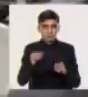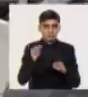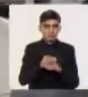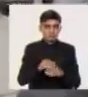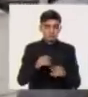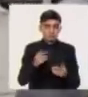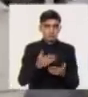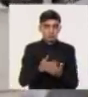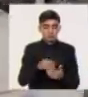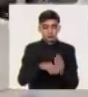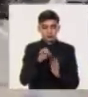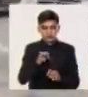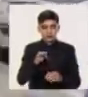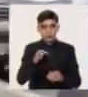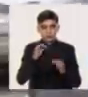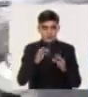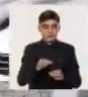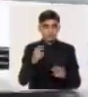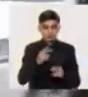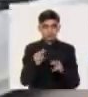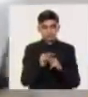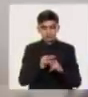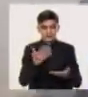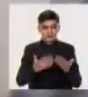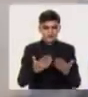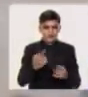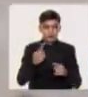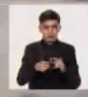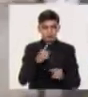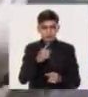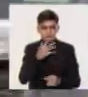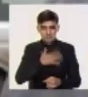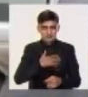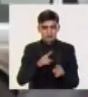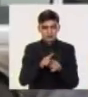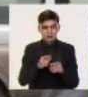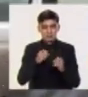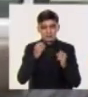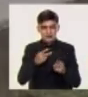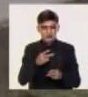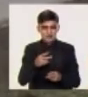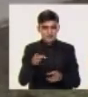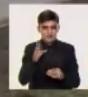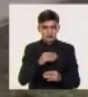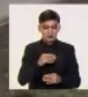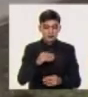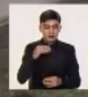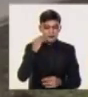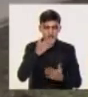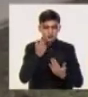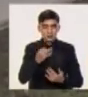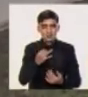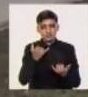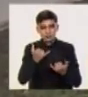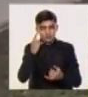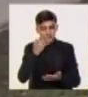применение. Правильно, надо разбираться. Почему? Ну, бестолковое мероприятие это все было. Сейчас, вот считаю,